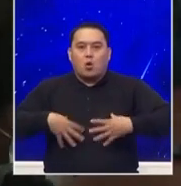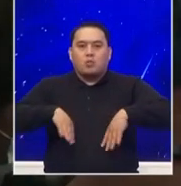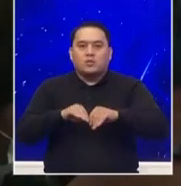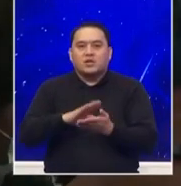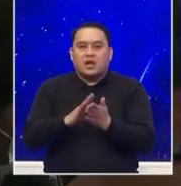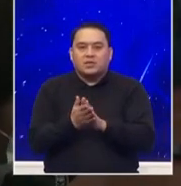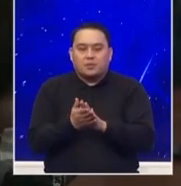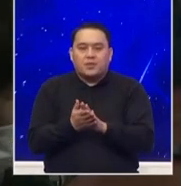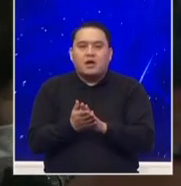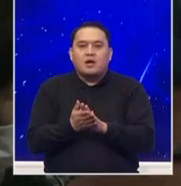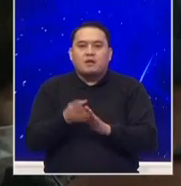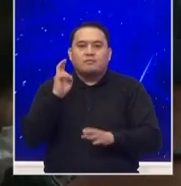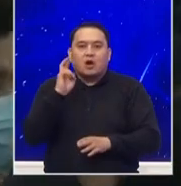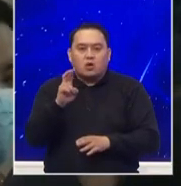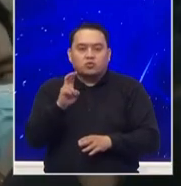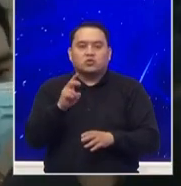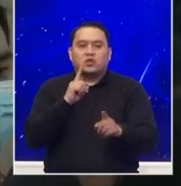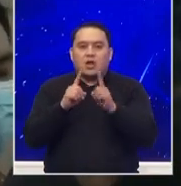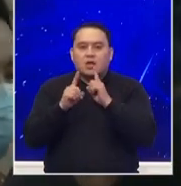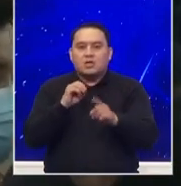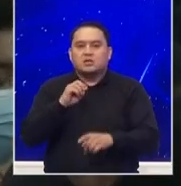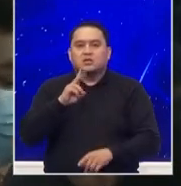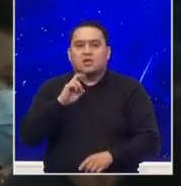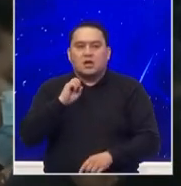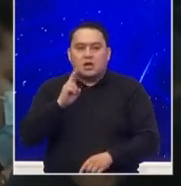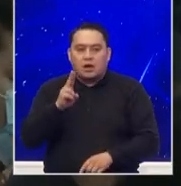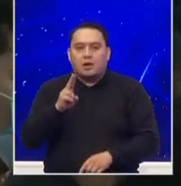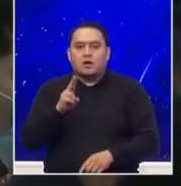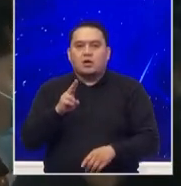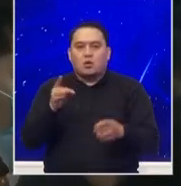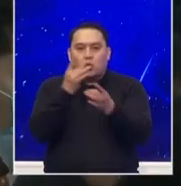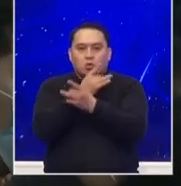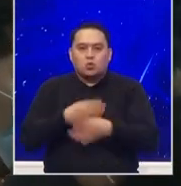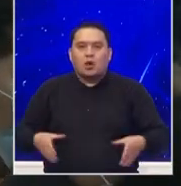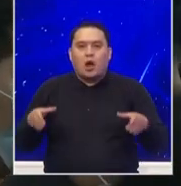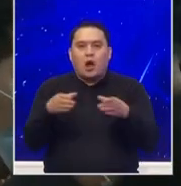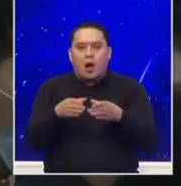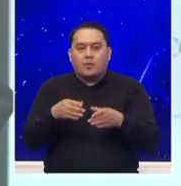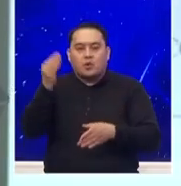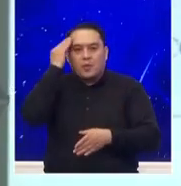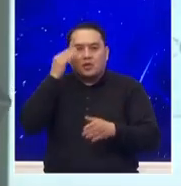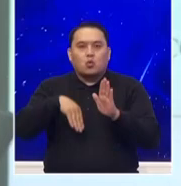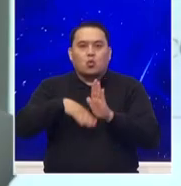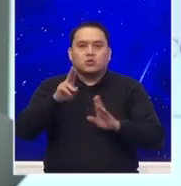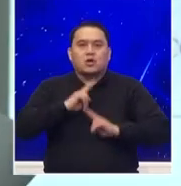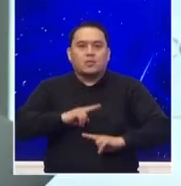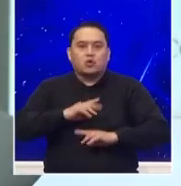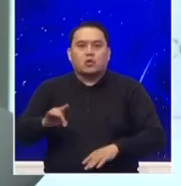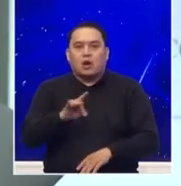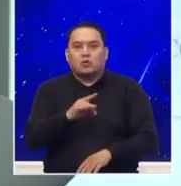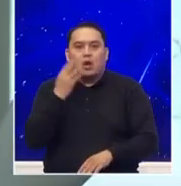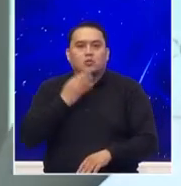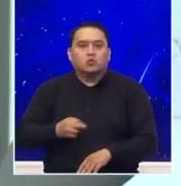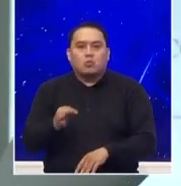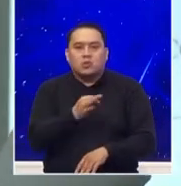Келесим. В рамках выездного семинара в городе Исык представители этнокультурных объединений обсудили методы улучшения их работы в районах